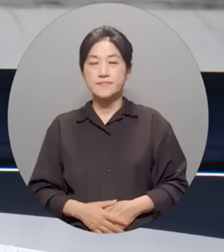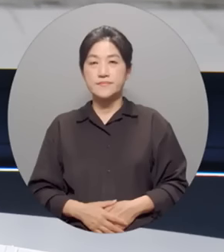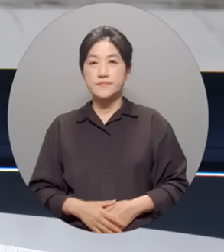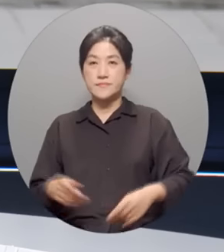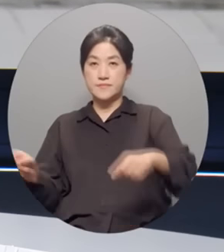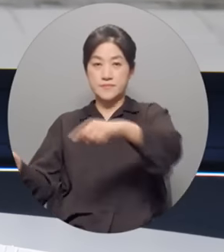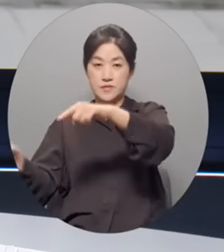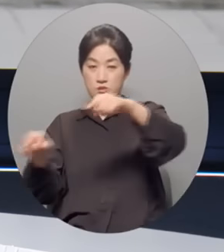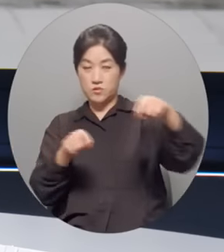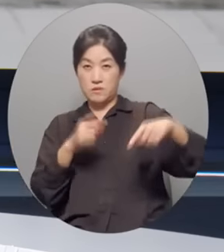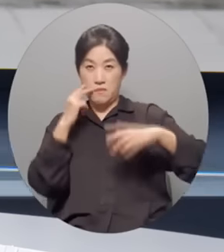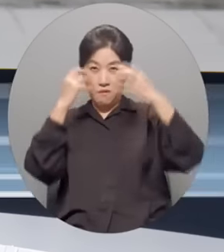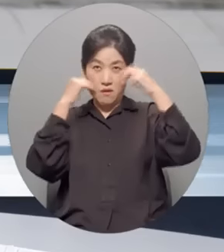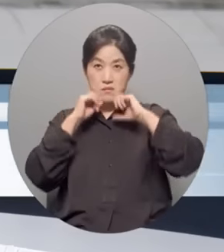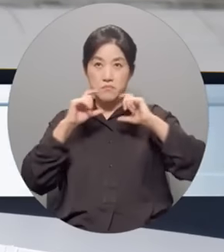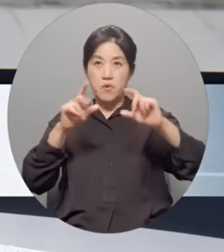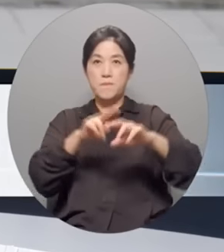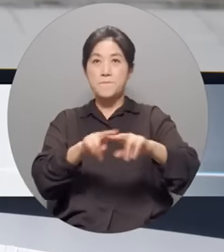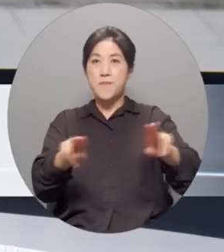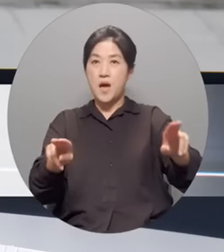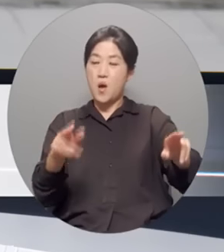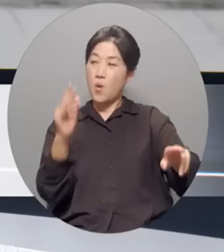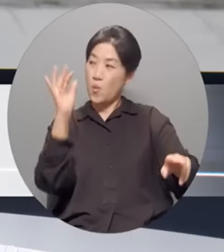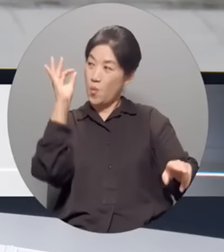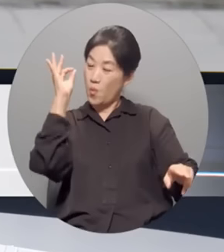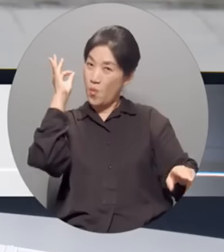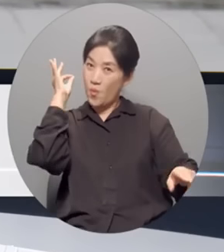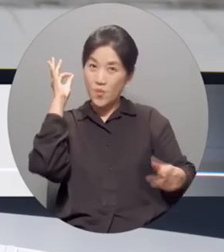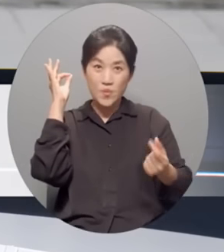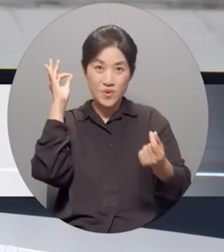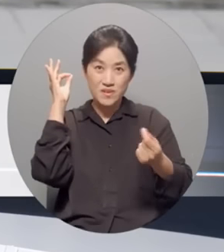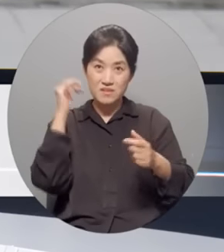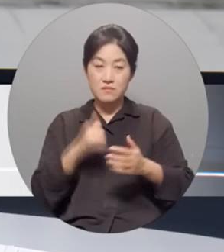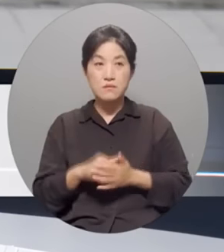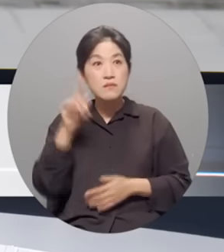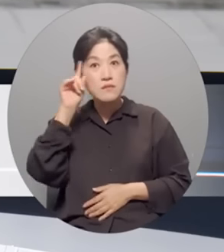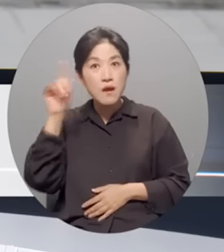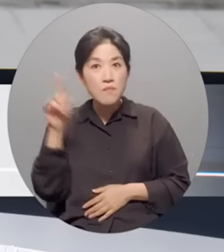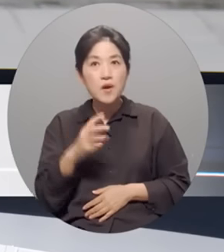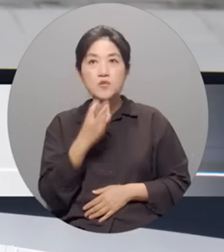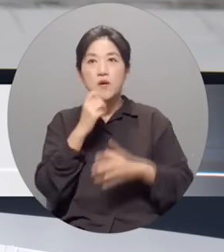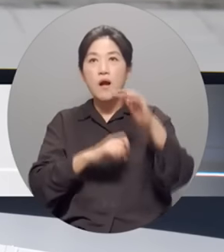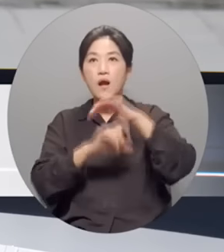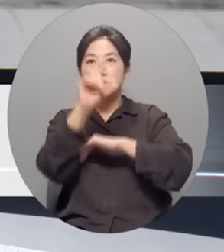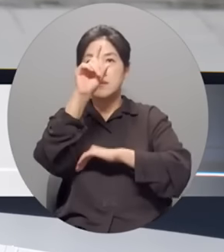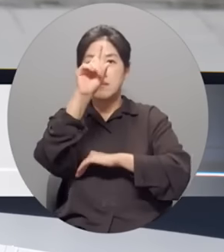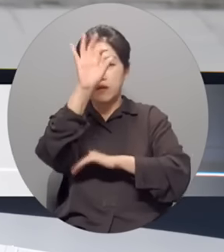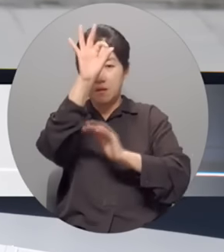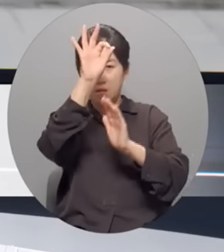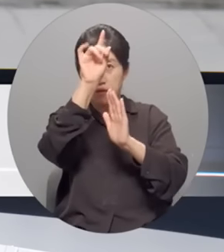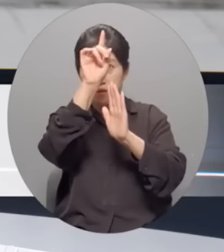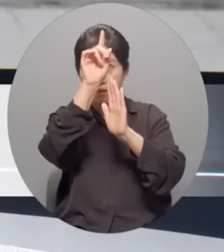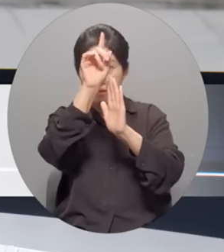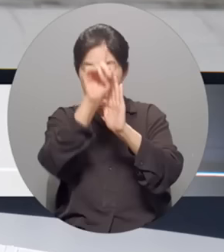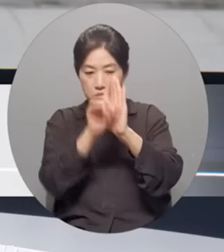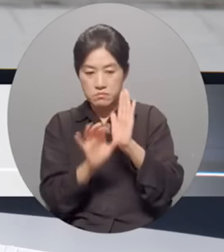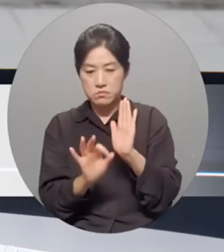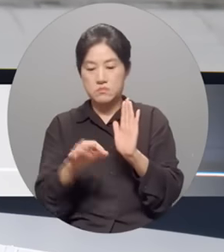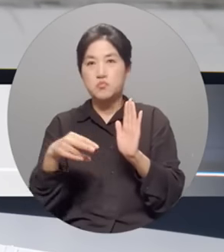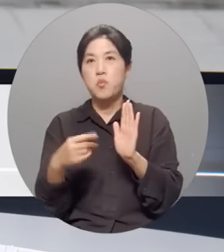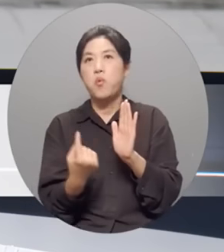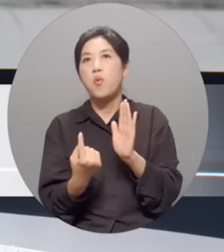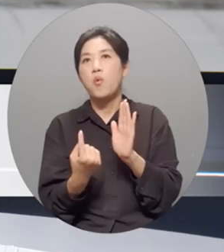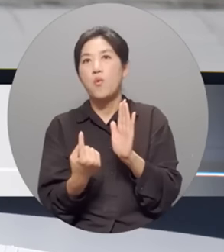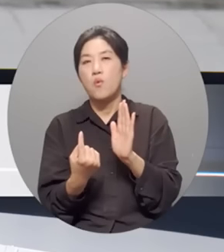전국의 폭염 특보가 해제된게 불과 열흘쯤 됐는데 내일은 서울 아침 기온이 10도 정도 뚝